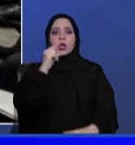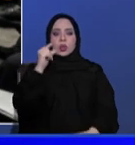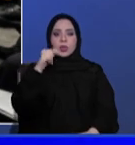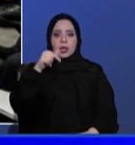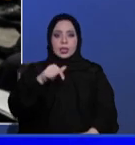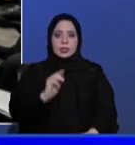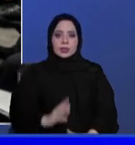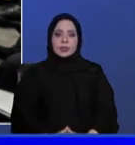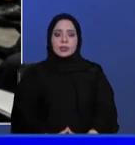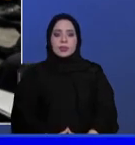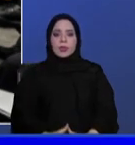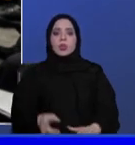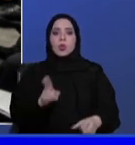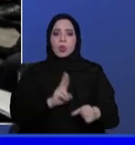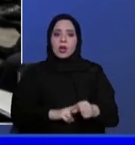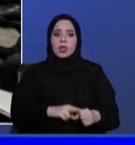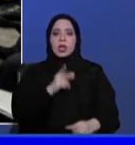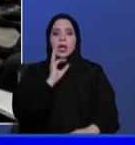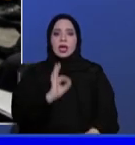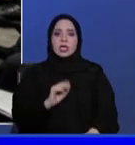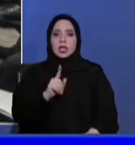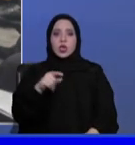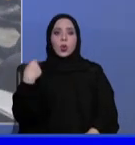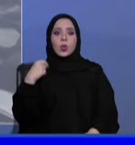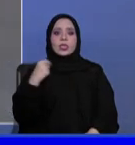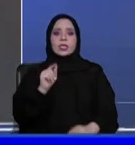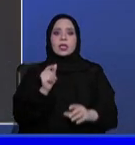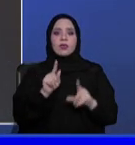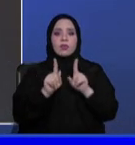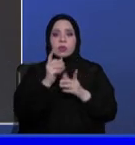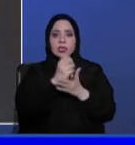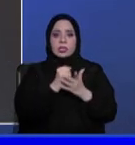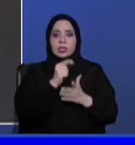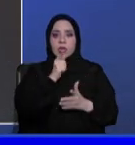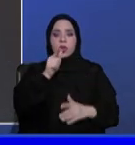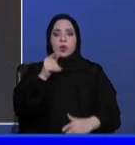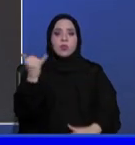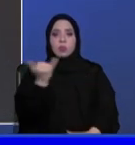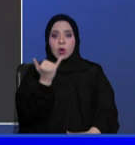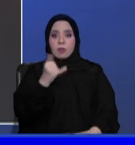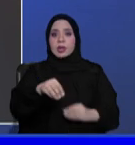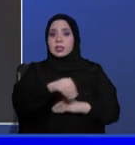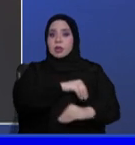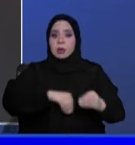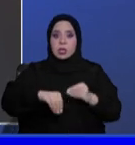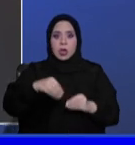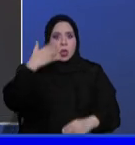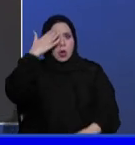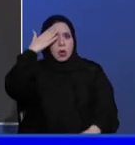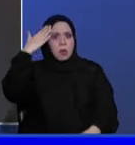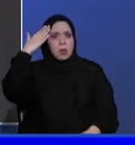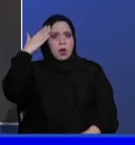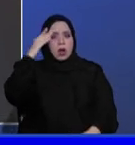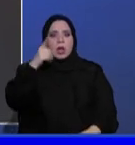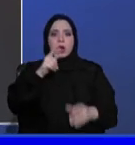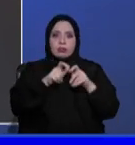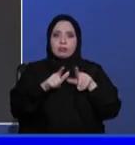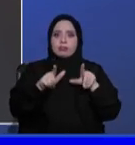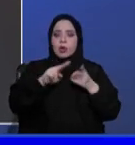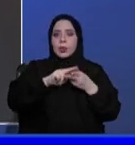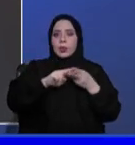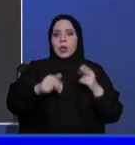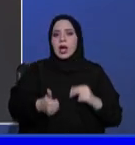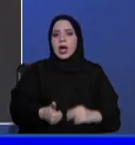الدولي في دورتها الحاليه واكد معالي وزير الماليه والاقتصاد الوطني على اهميه تبادل التجارب والخبرات وطرح